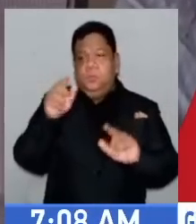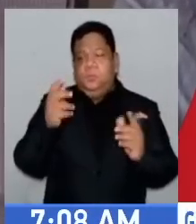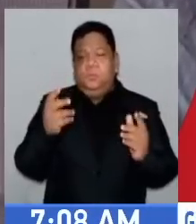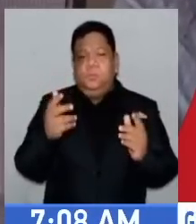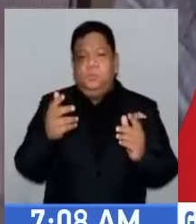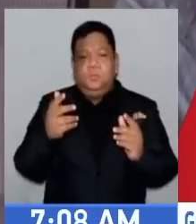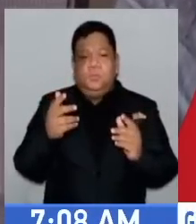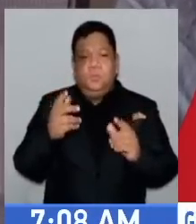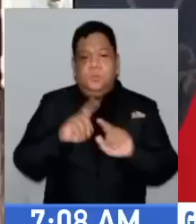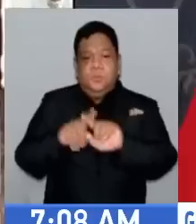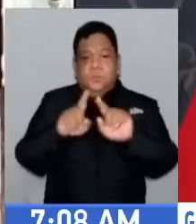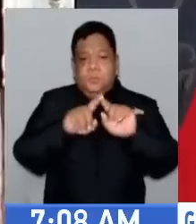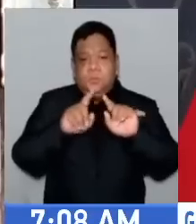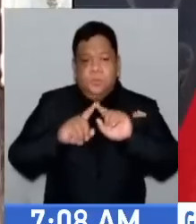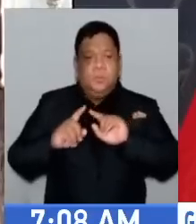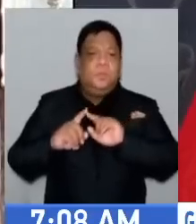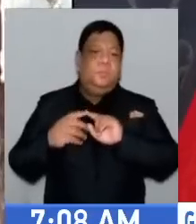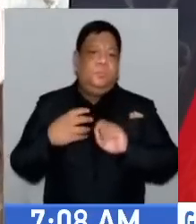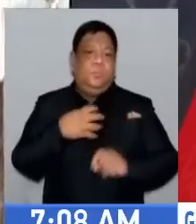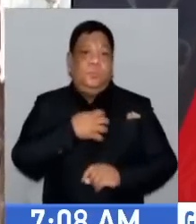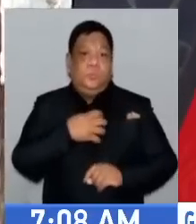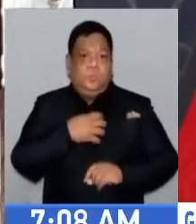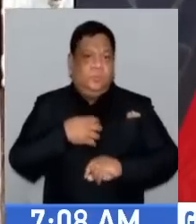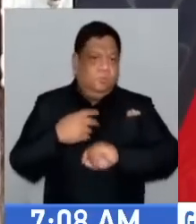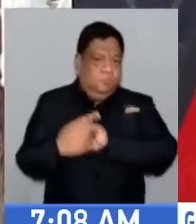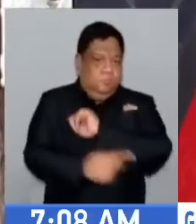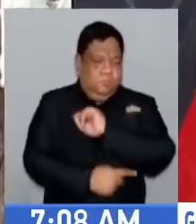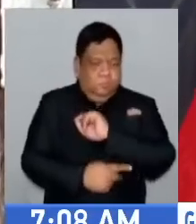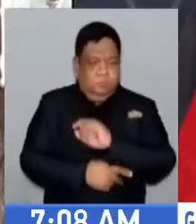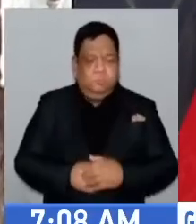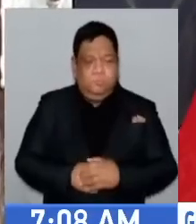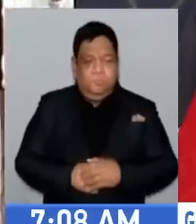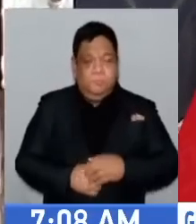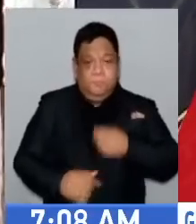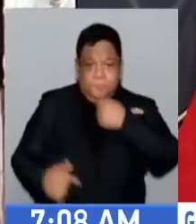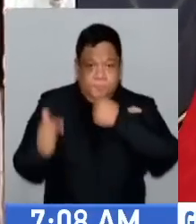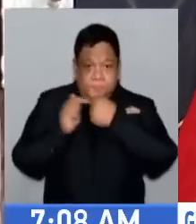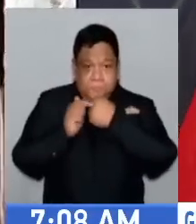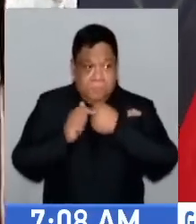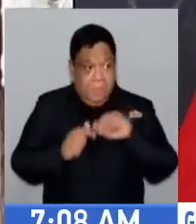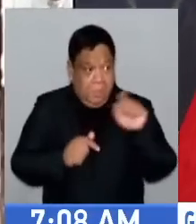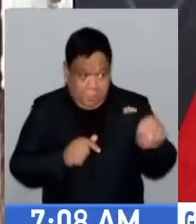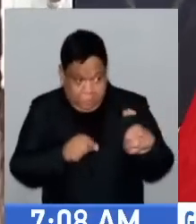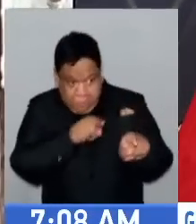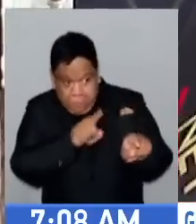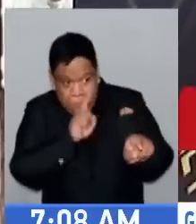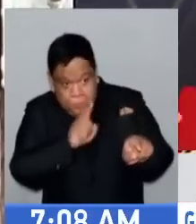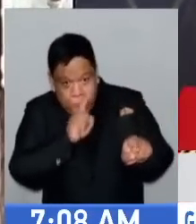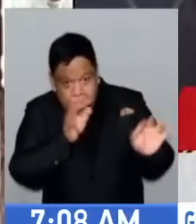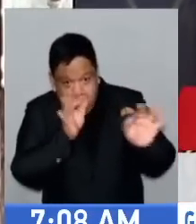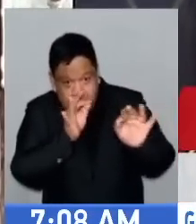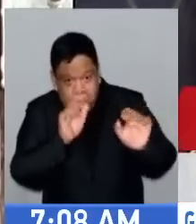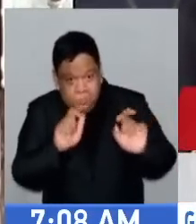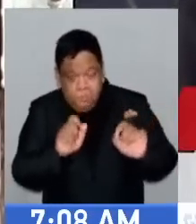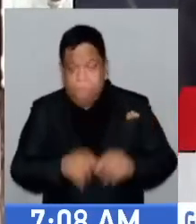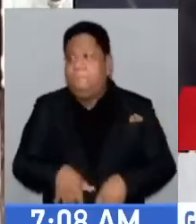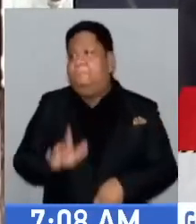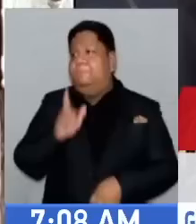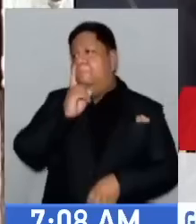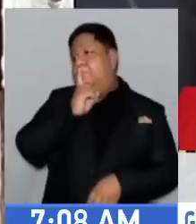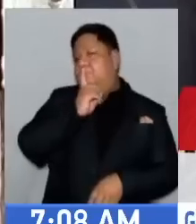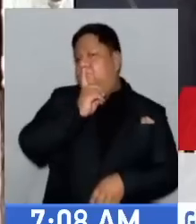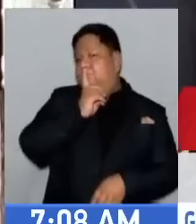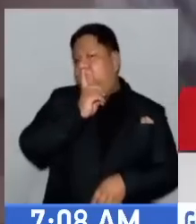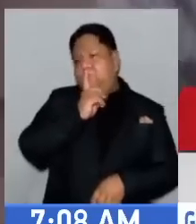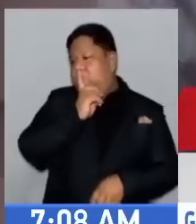iba-ibang mga kalapit probinsya. Tinanong namin kung sa kanya nakuha ang droga at kung nagtutulak ba siya. Wala akong masabi, sir. Hindi, Seta. Wala akong